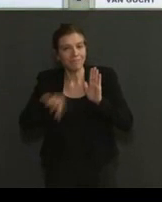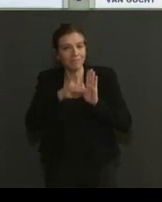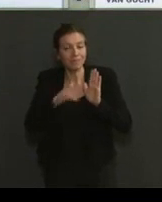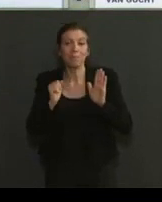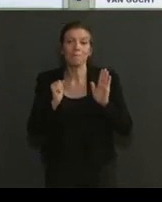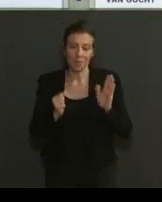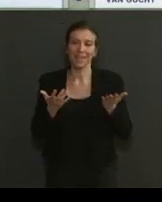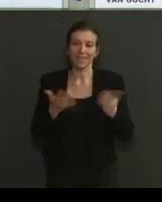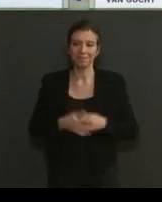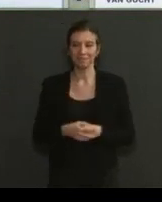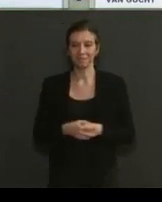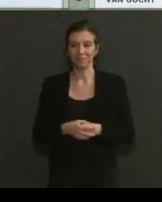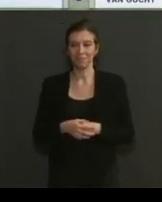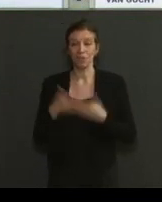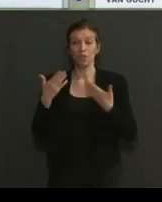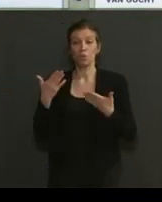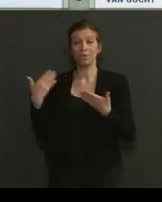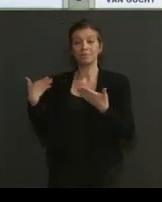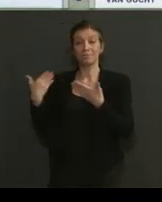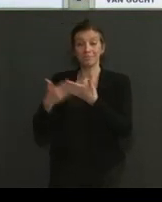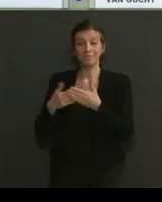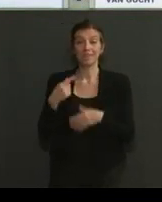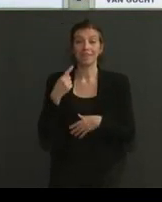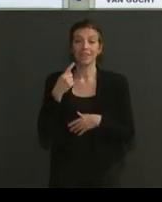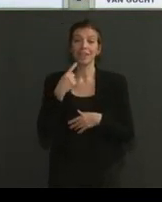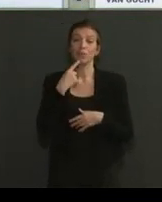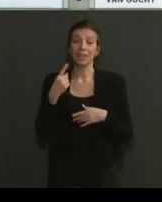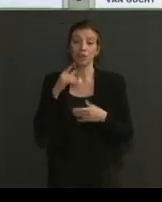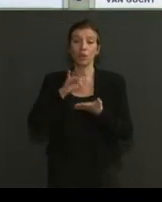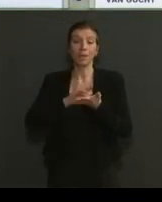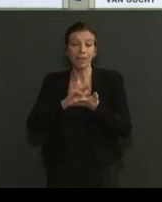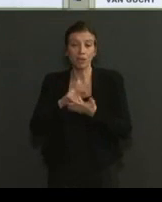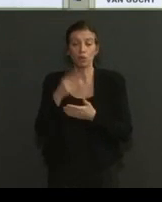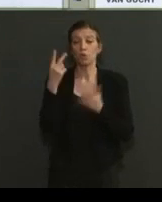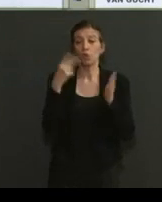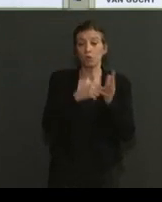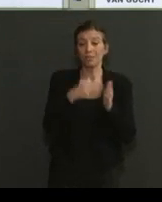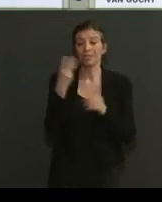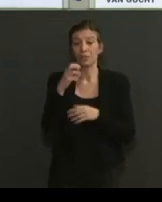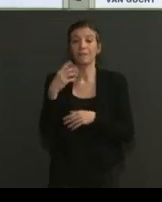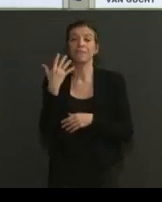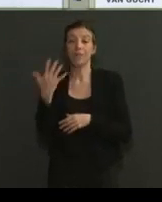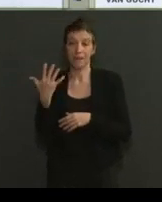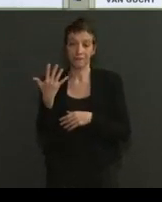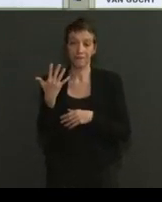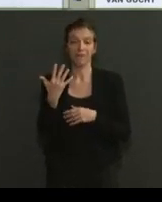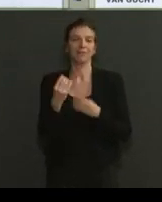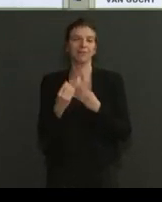2305 nieuwe besmettingen per dag vastgesteld. Dat komt overeen met een daling